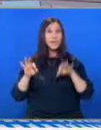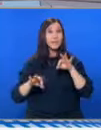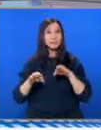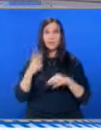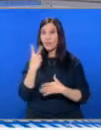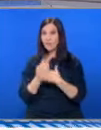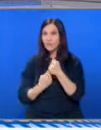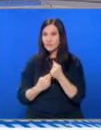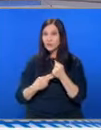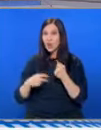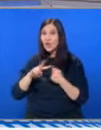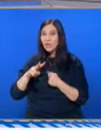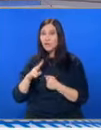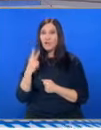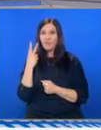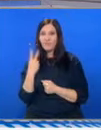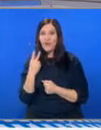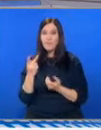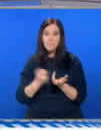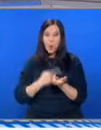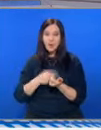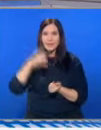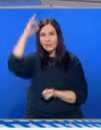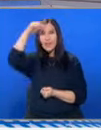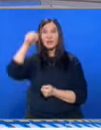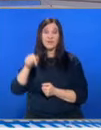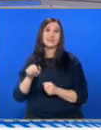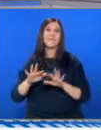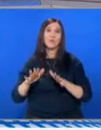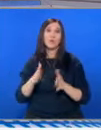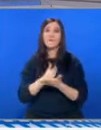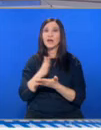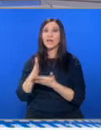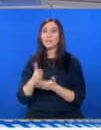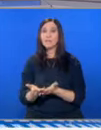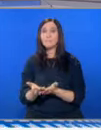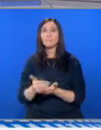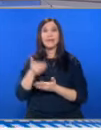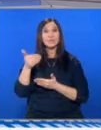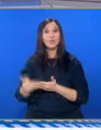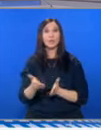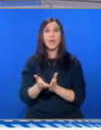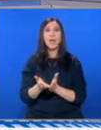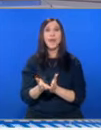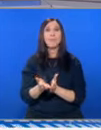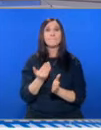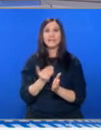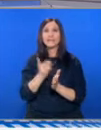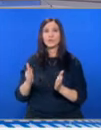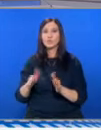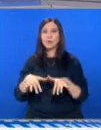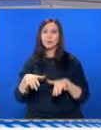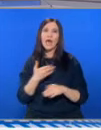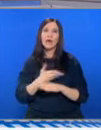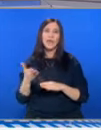Избори 2 в 1 или в две поредни недели. Това са най-вероятните варианти за предстоящите предсрочни парламентарни и редовни